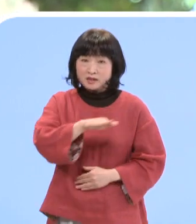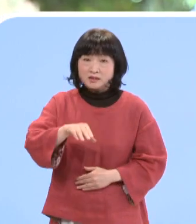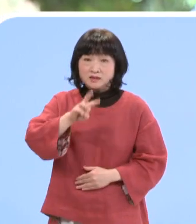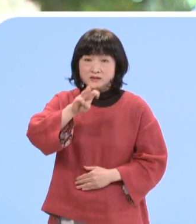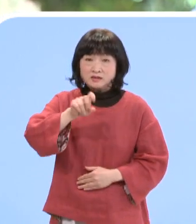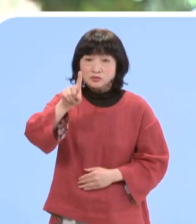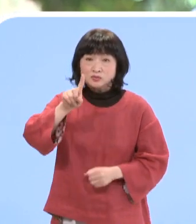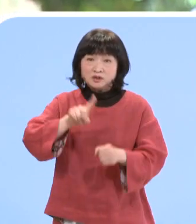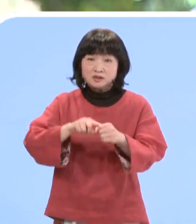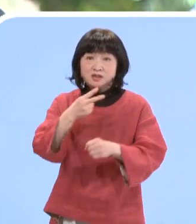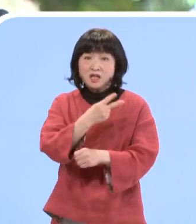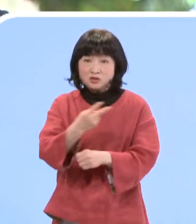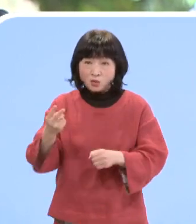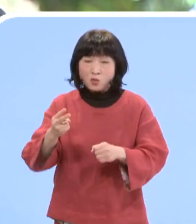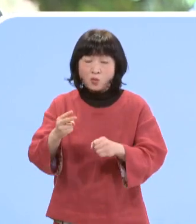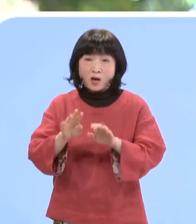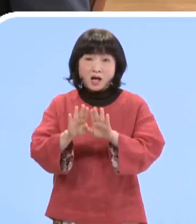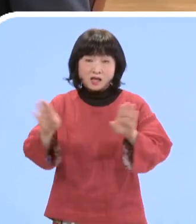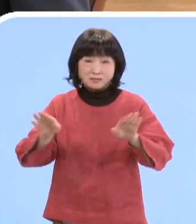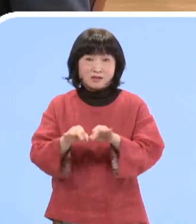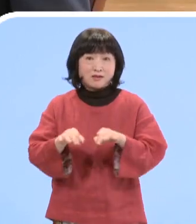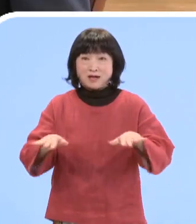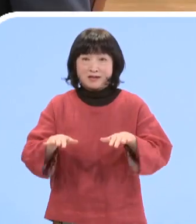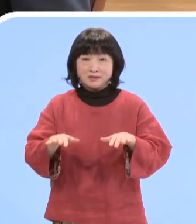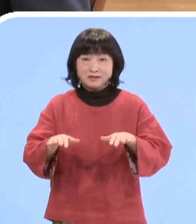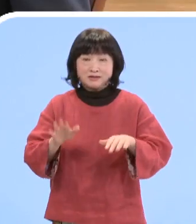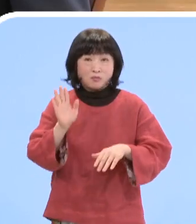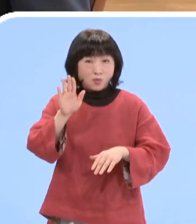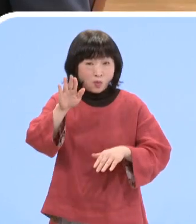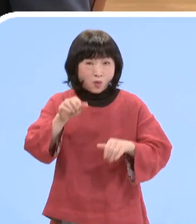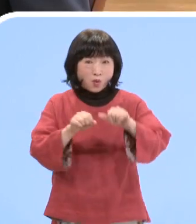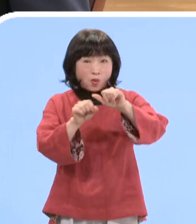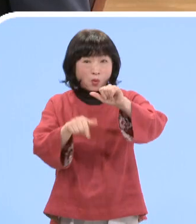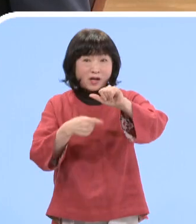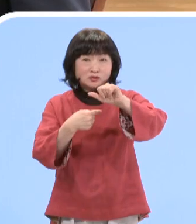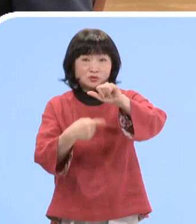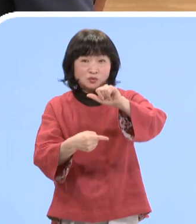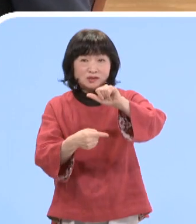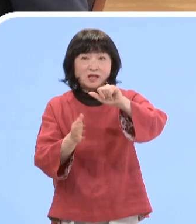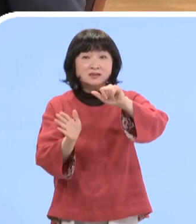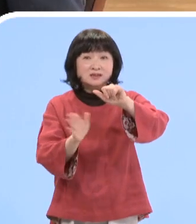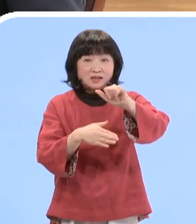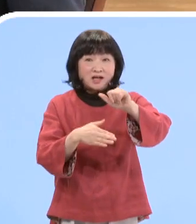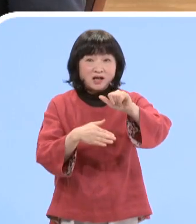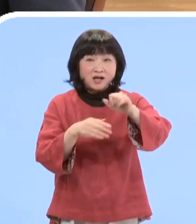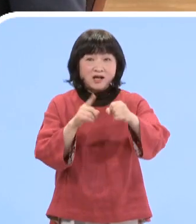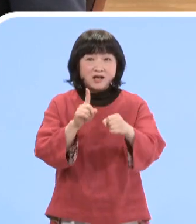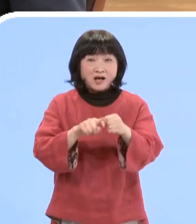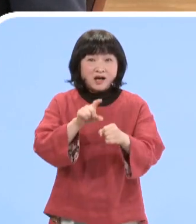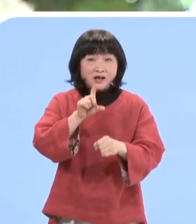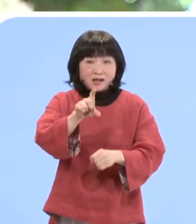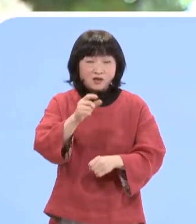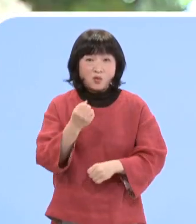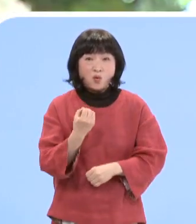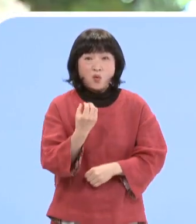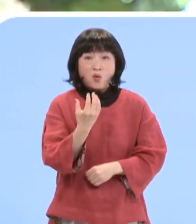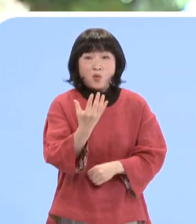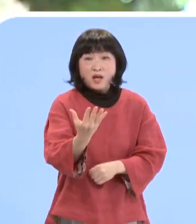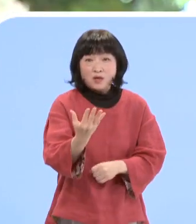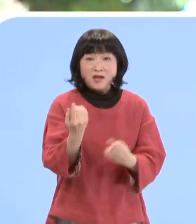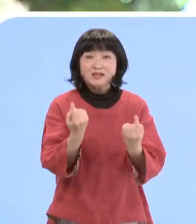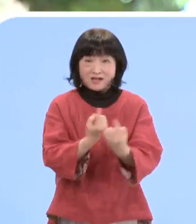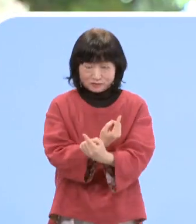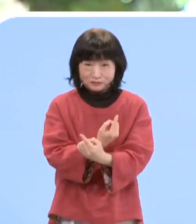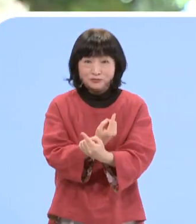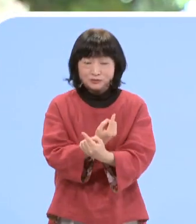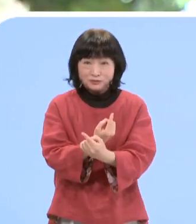31年度始まったばかりなんですけども、はい、5月1日から令和になるから、 はい、 5月以降は